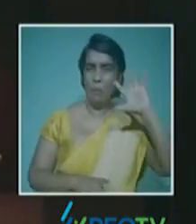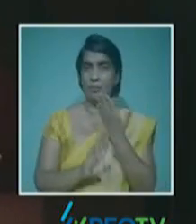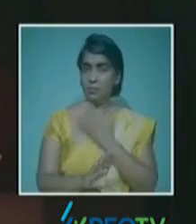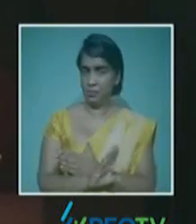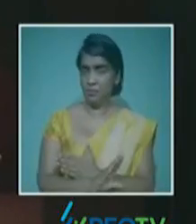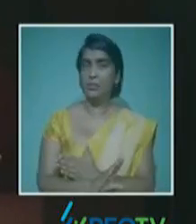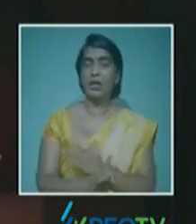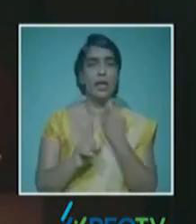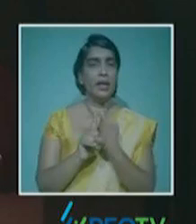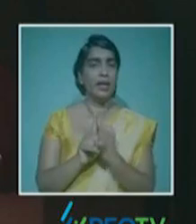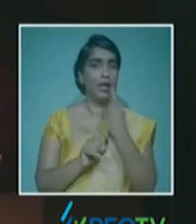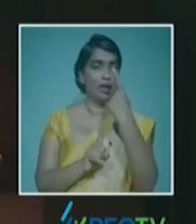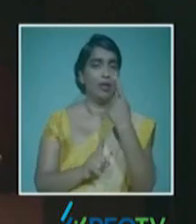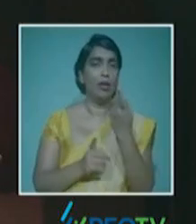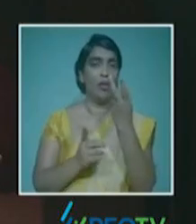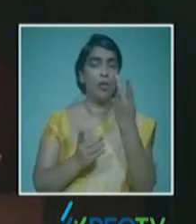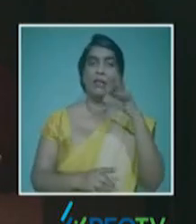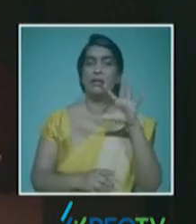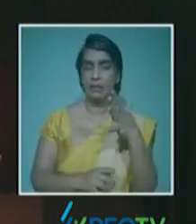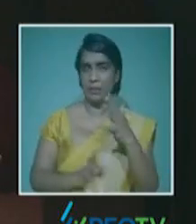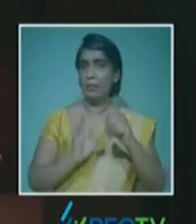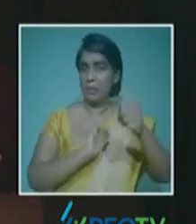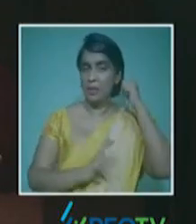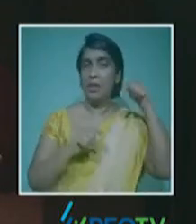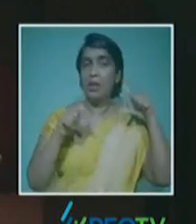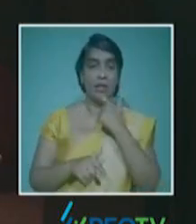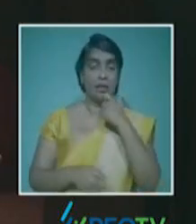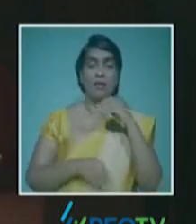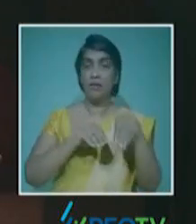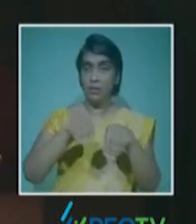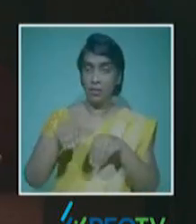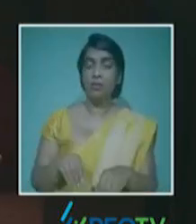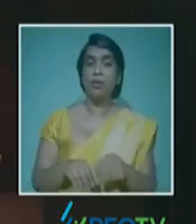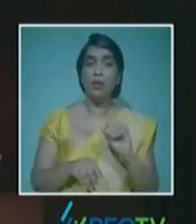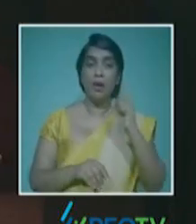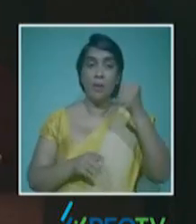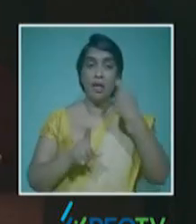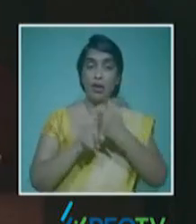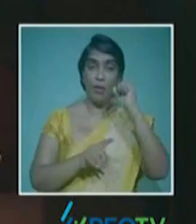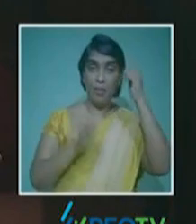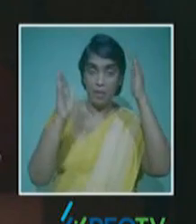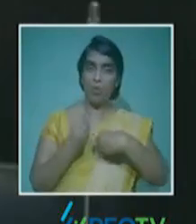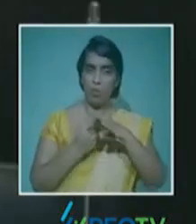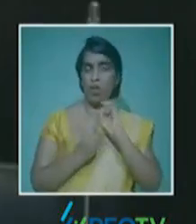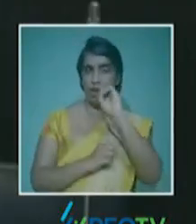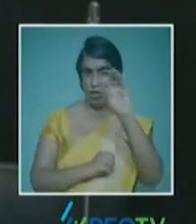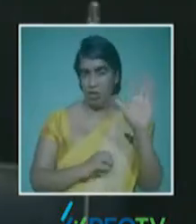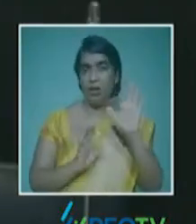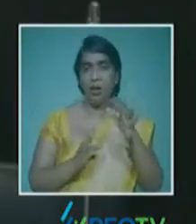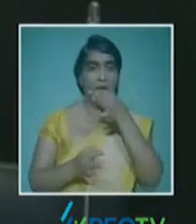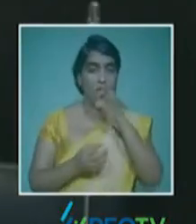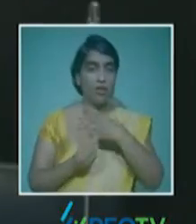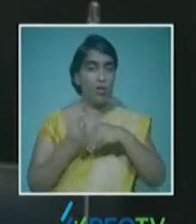පෙර කිලෝග්‍රෑමයක පෝර මිටියක් තිබුණේ 1500 දැන් ඒක තේ ගෝවියට 50 මිටිය 15500 දක්වා වැඩි වෙලා තිබෙනවා මේ රසායනික